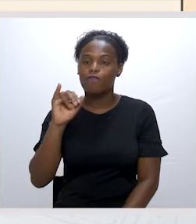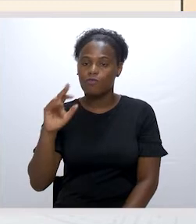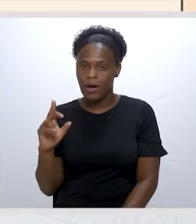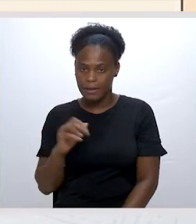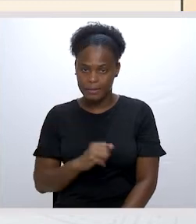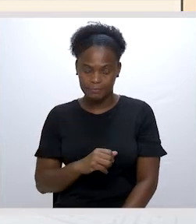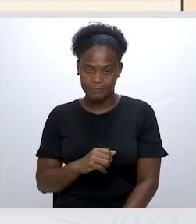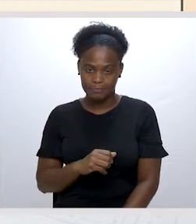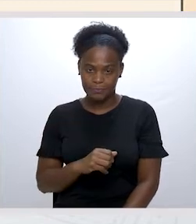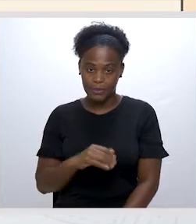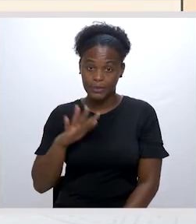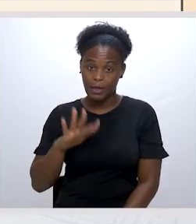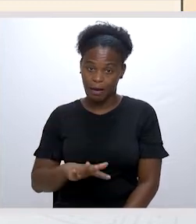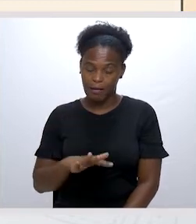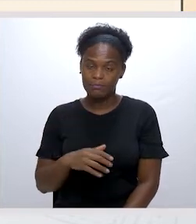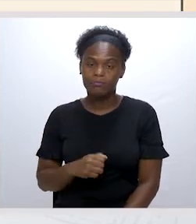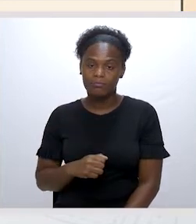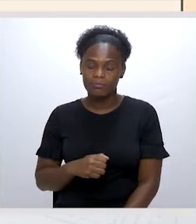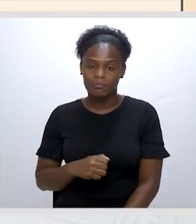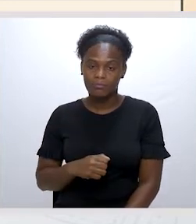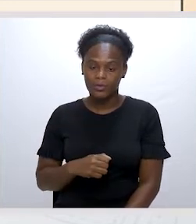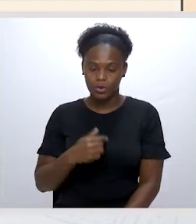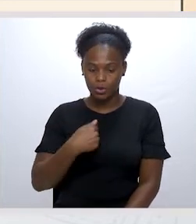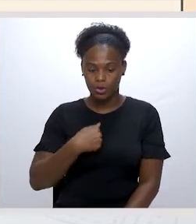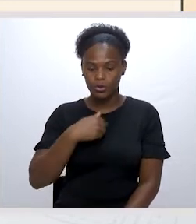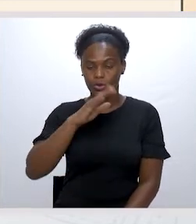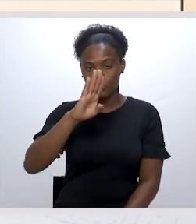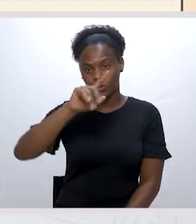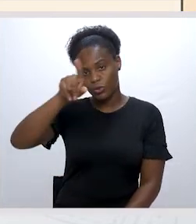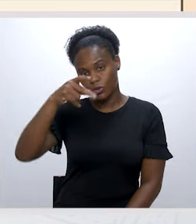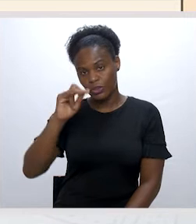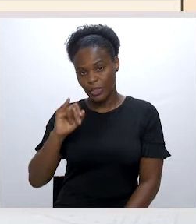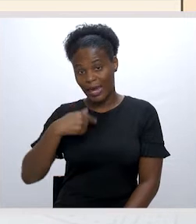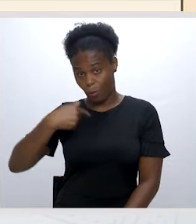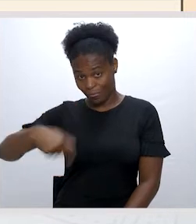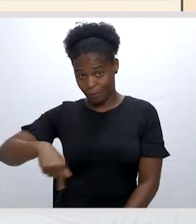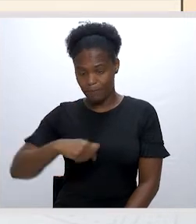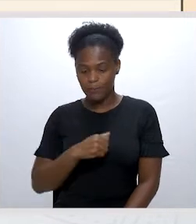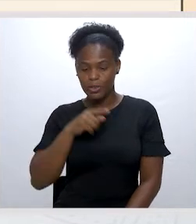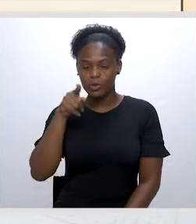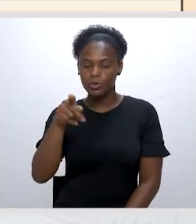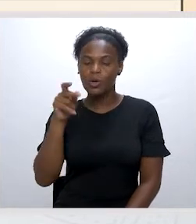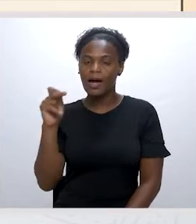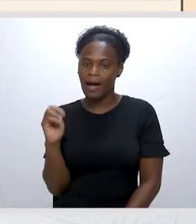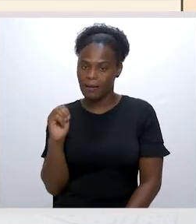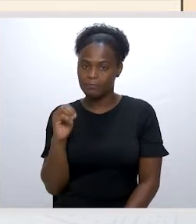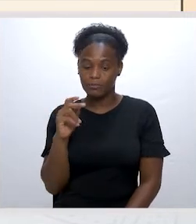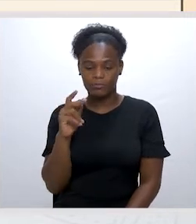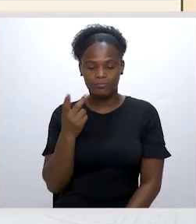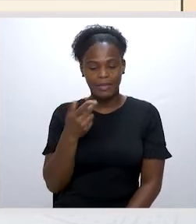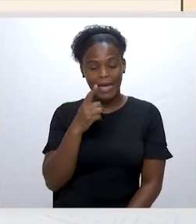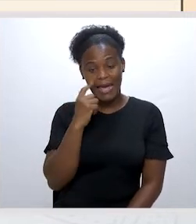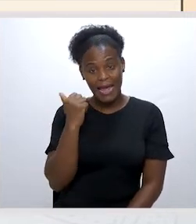Au singulier, on a j'ai, tu as, il